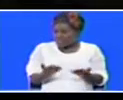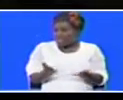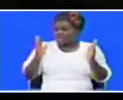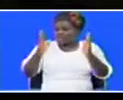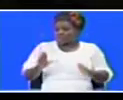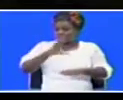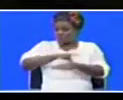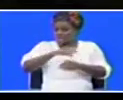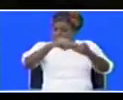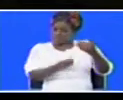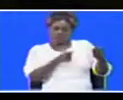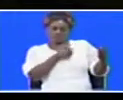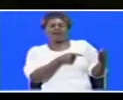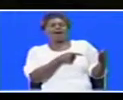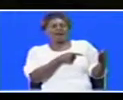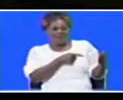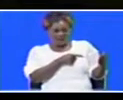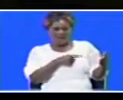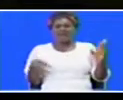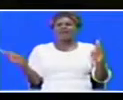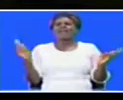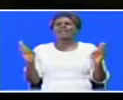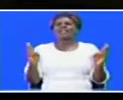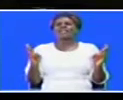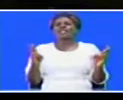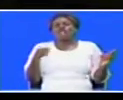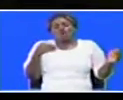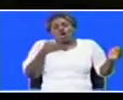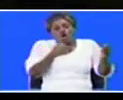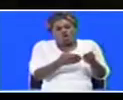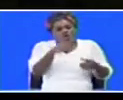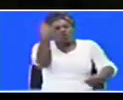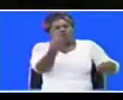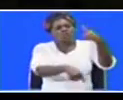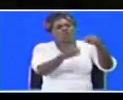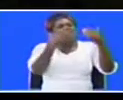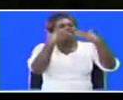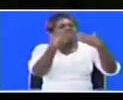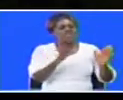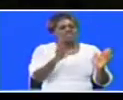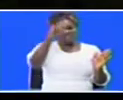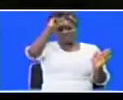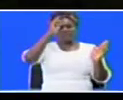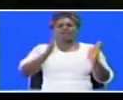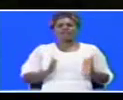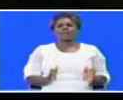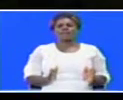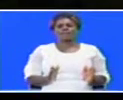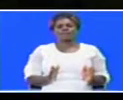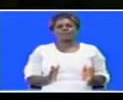mudu kupata tiketi hiyo basi atakuwa tayari ni kana kwamba ameweza kushikilia kiti cha ugavana